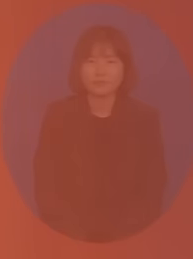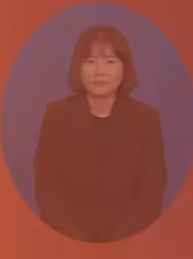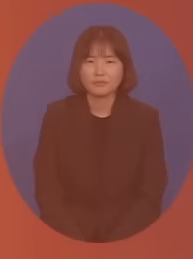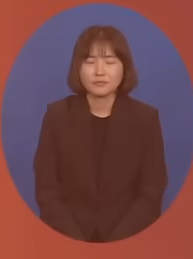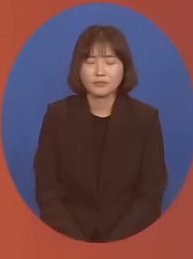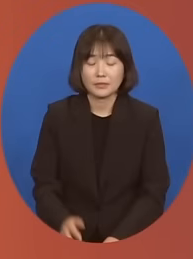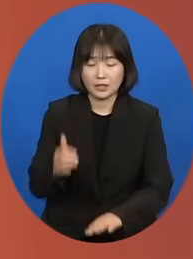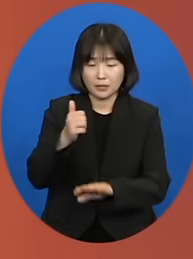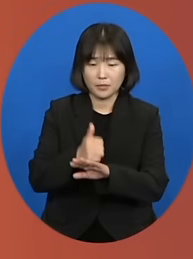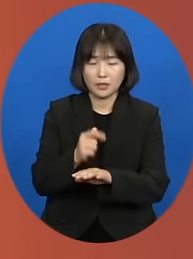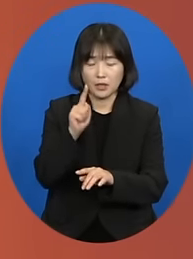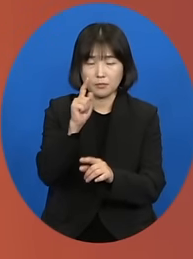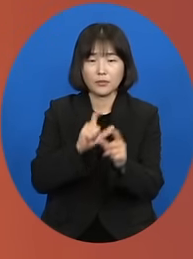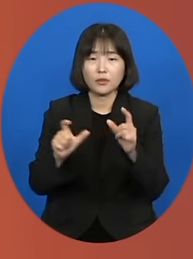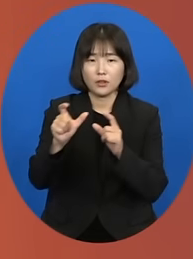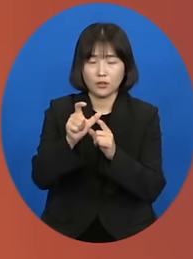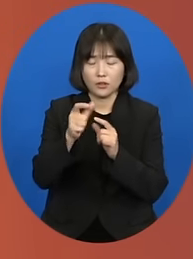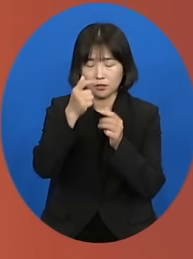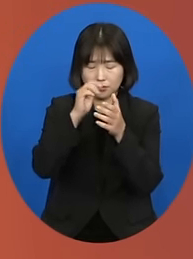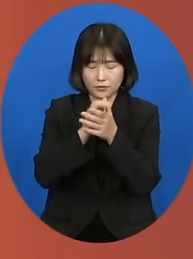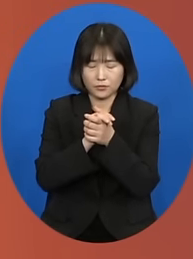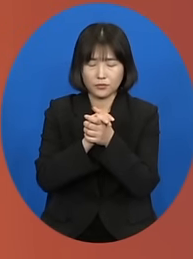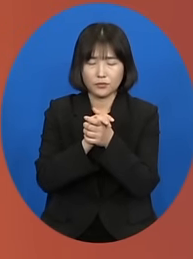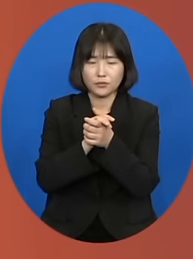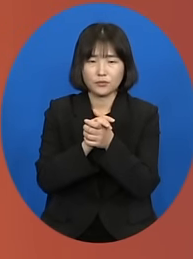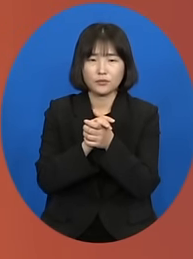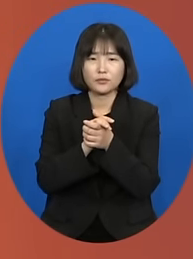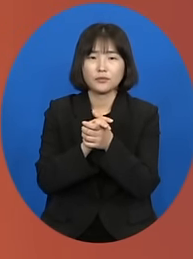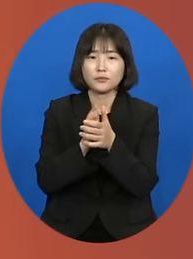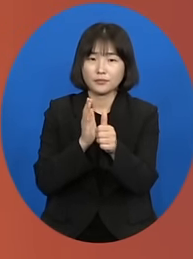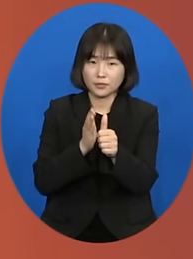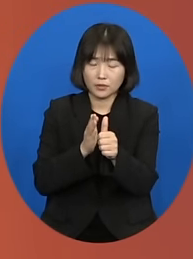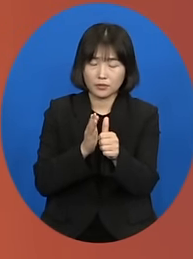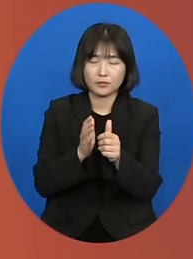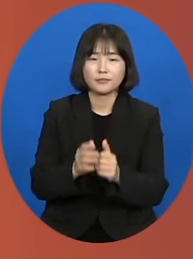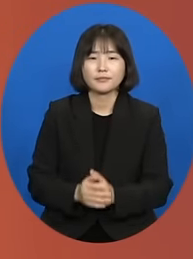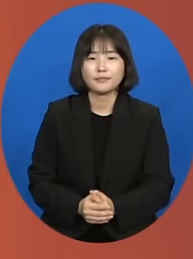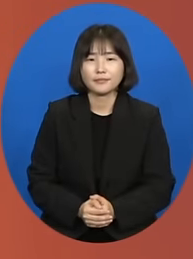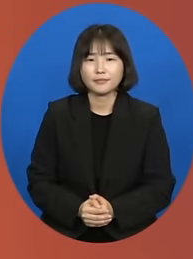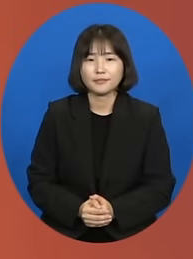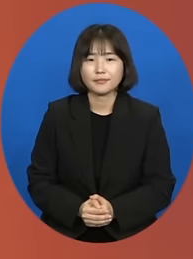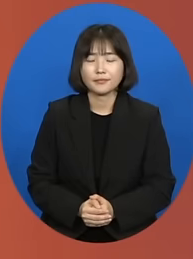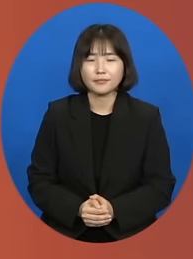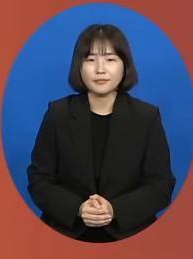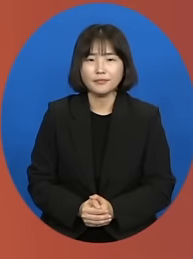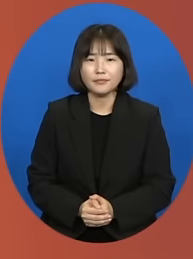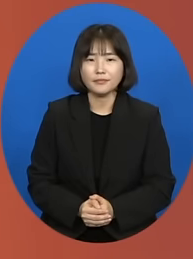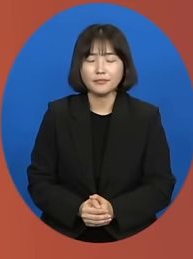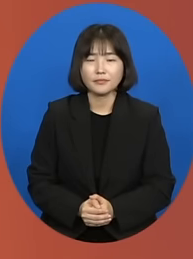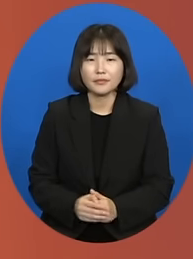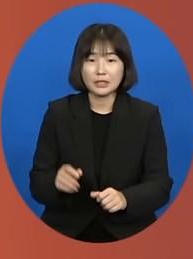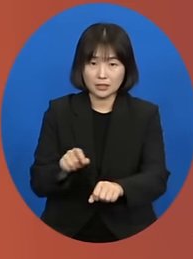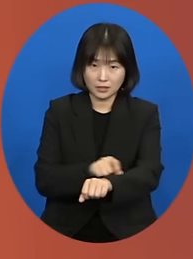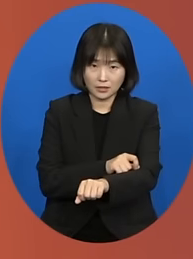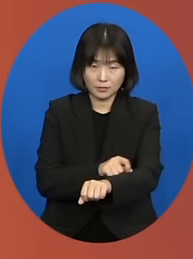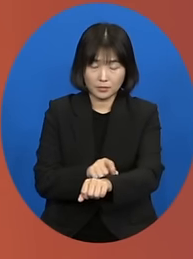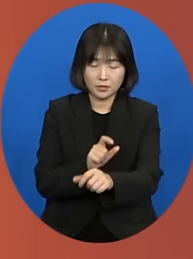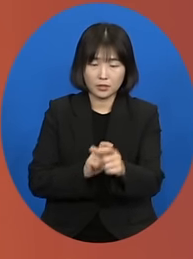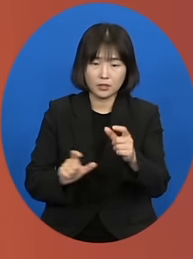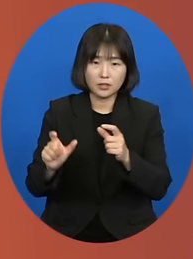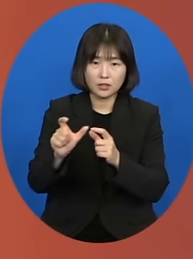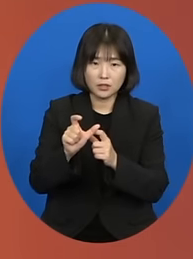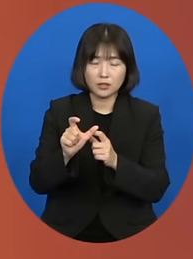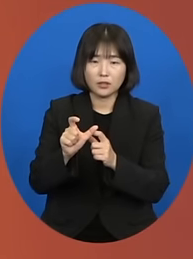지금 마지막으로 한 번 더 함께 합심하여 기도하시고 더 깊은 기도의 자리로 함께 들어가길 바랍니다. 특별히 더 깊은